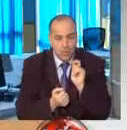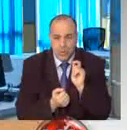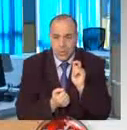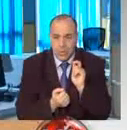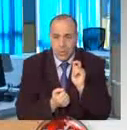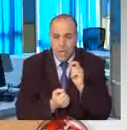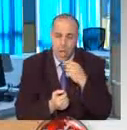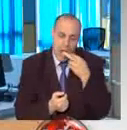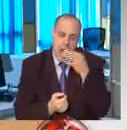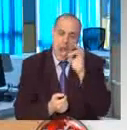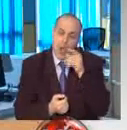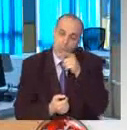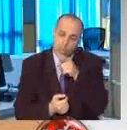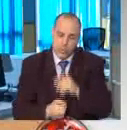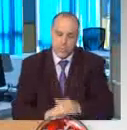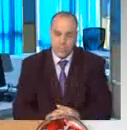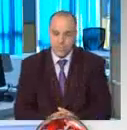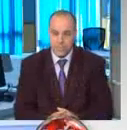حسب روايته.